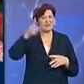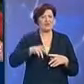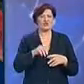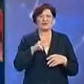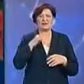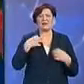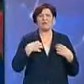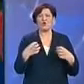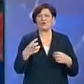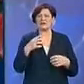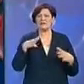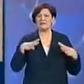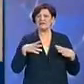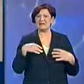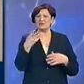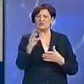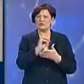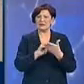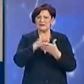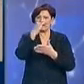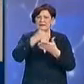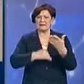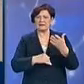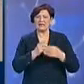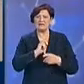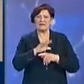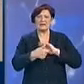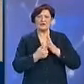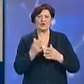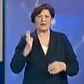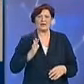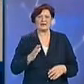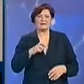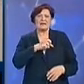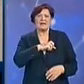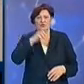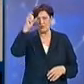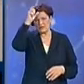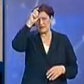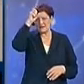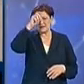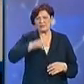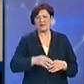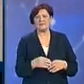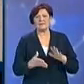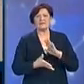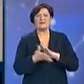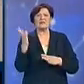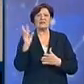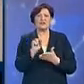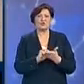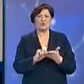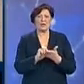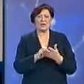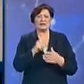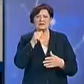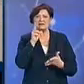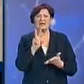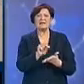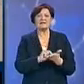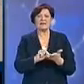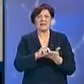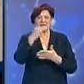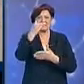i ostale da svoj glas daju toj listi. I sve nezada voljne građane Republike Srbije da izađu na glasanje i glasaju za